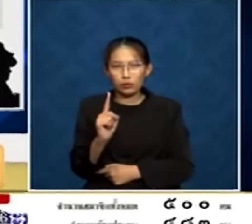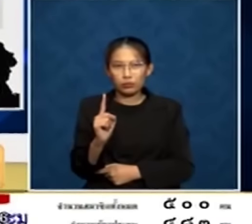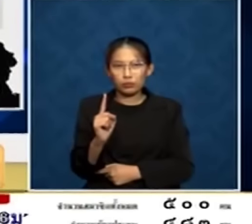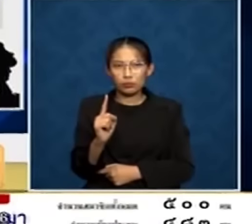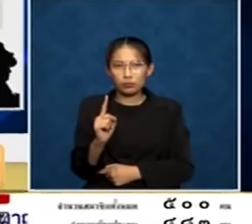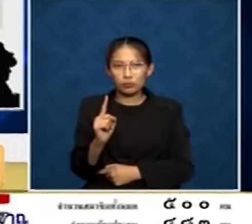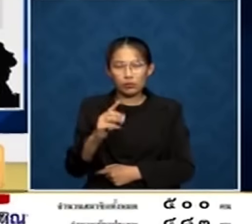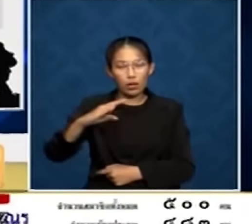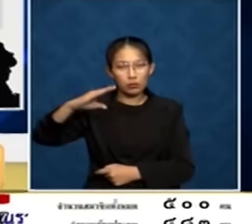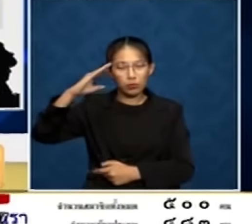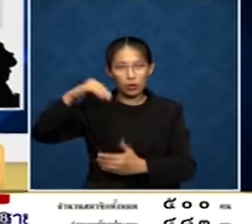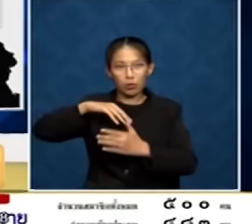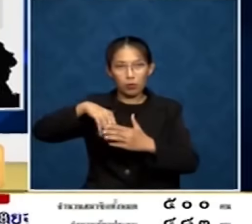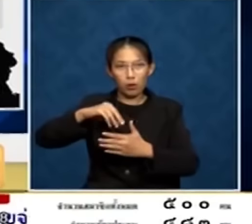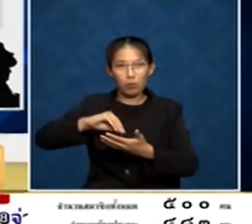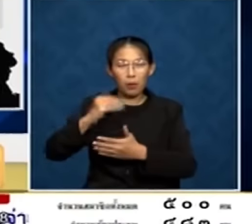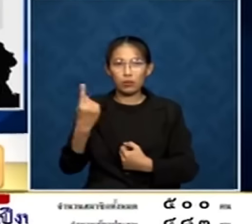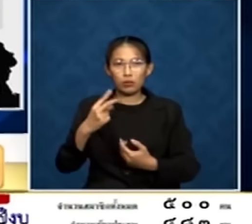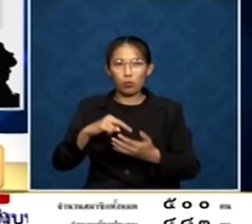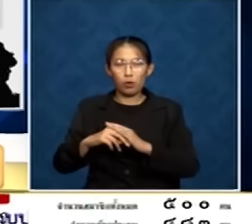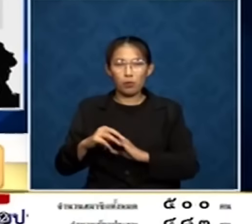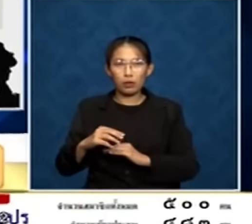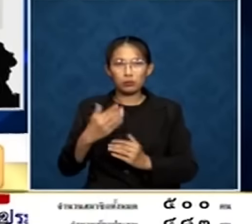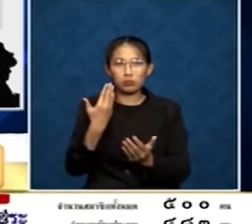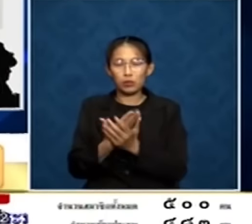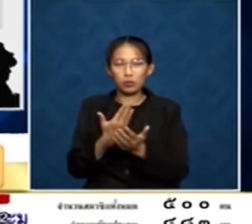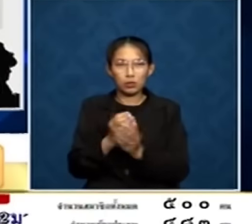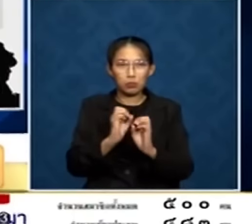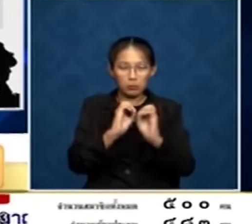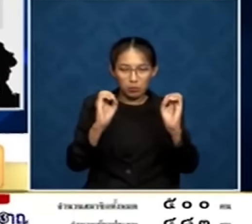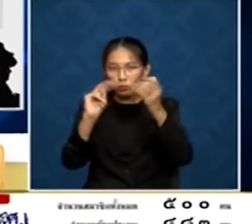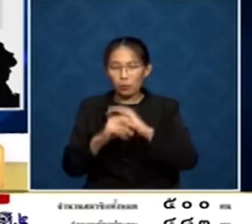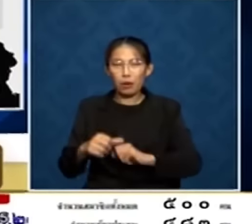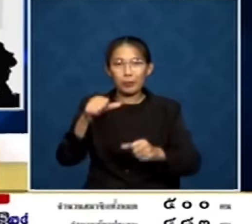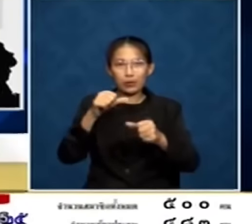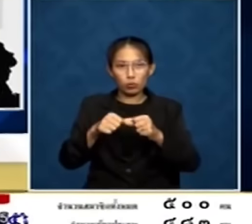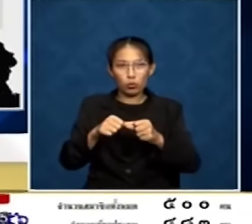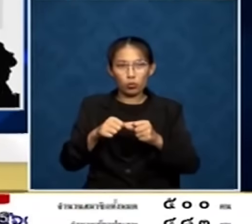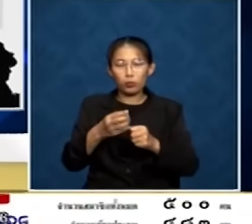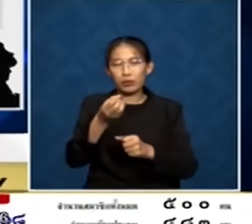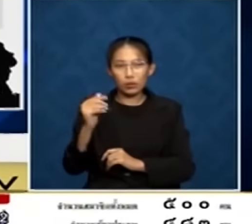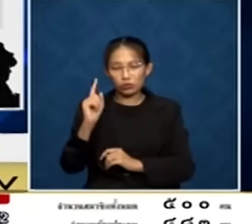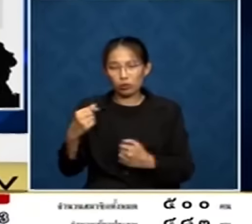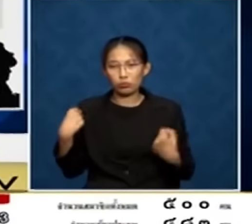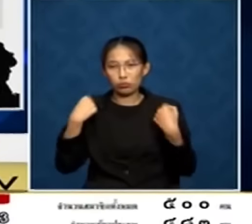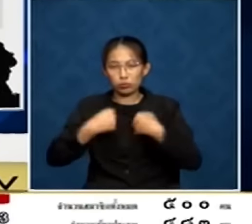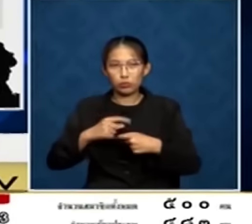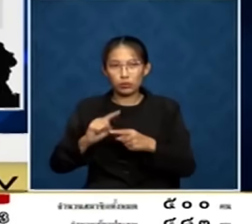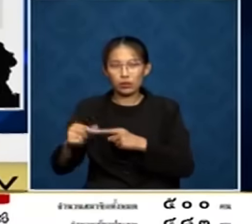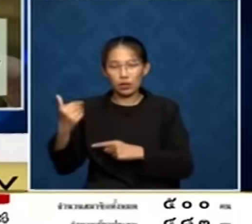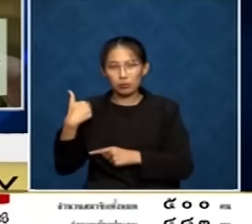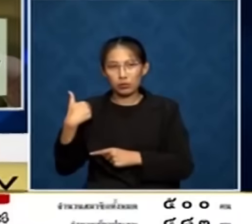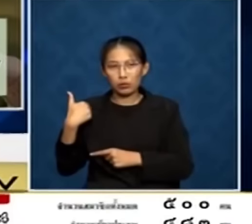ทหารเกณฑ์นี่มาจากบ้านก็มาตัวเปล่านะคือเงินไม่ได้มาเครื่องใช้ก็ไม่มีน่ะมาอยู่มากินมาใช้หลาย